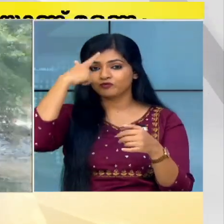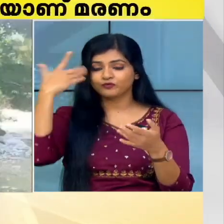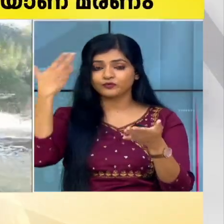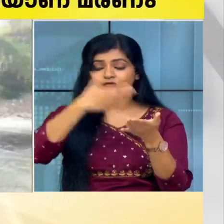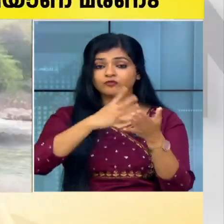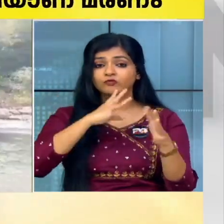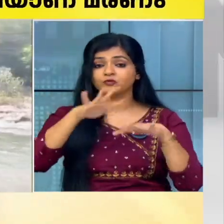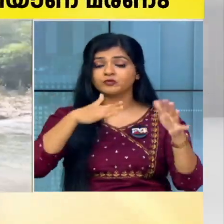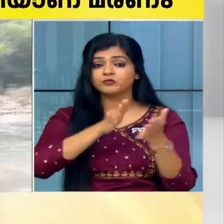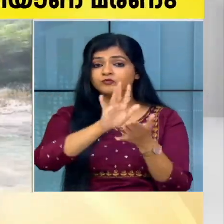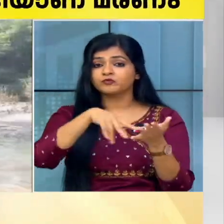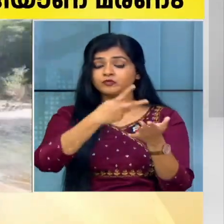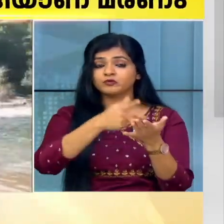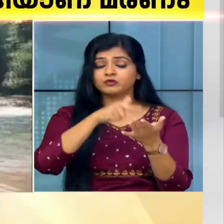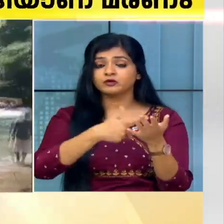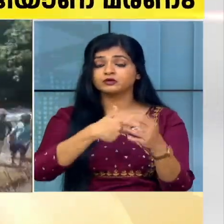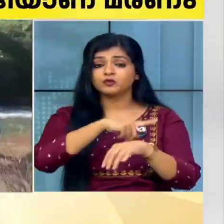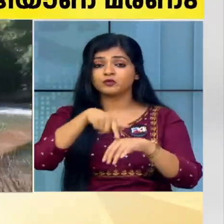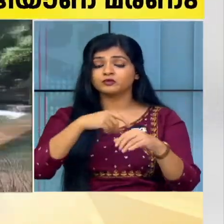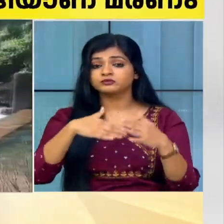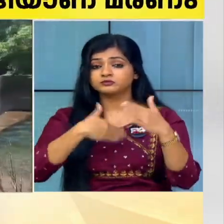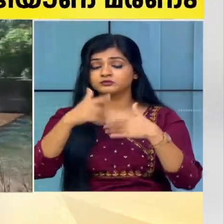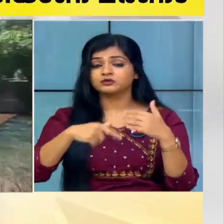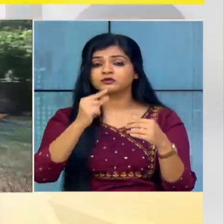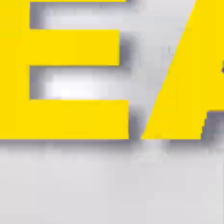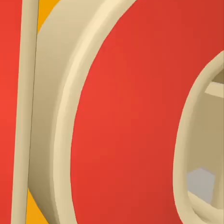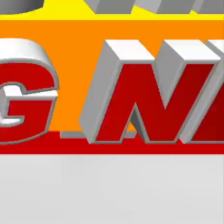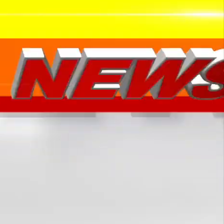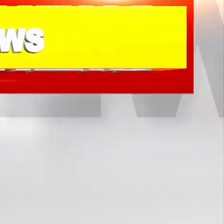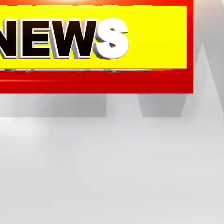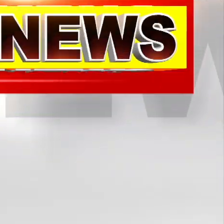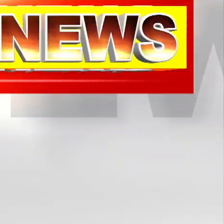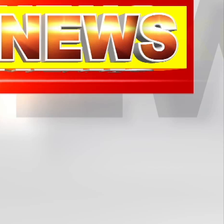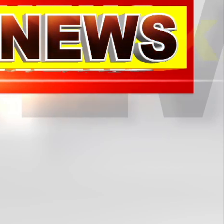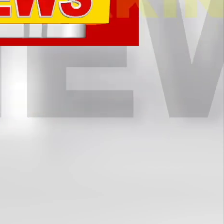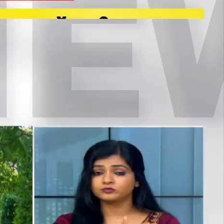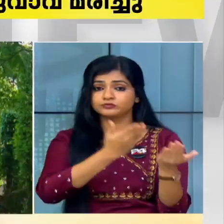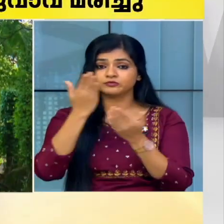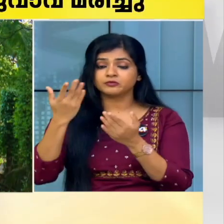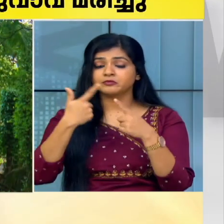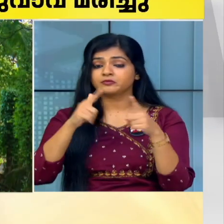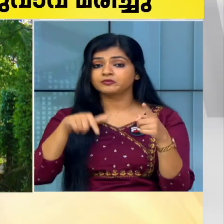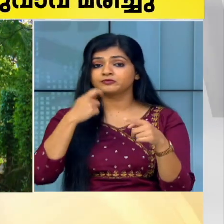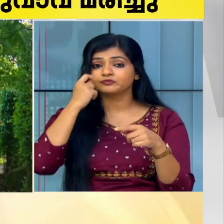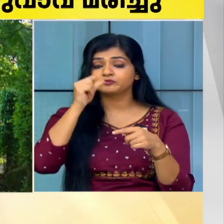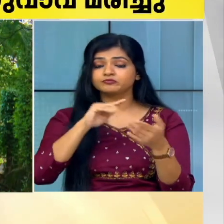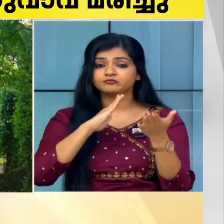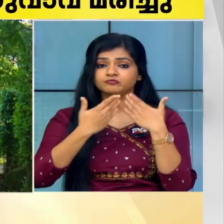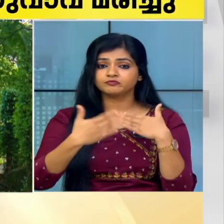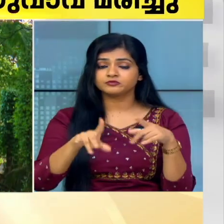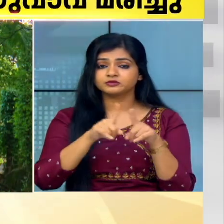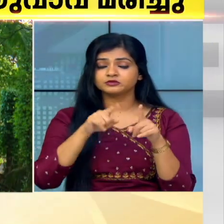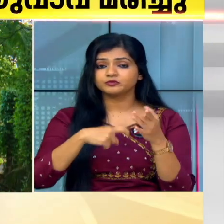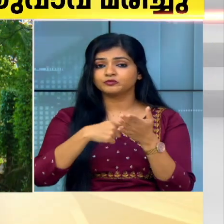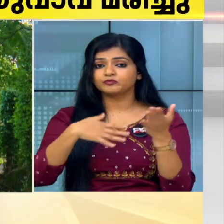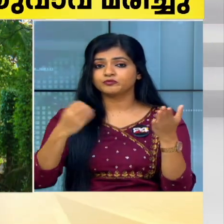ശേഷമാണ് രക്ഷപ്പെടുത്താനായത് എന്നുള്ളതാണ്. അതിന് പിന്നാലെ പുറത്തെടുത്ത് യുവാവിനെ പൂക്കോട്ടുംപാടത്ത് ആശുപത്രിയിൽ എത്തിക്കുകയായിരുന്നു. അപ്പോഴേക്കും മരണം സംഭവിച്ചിരുന്നു എന്നുള്ളതാണ്